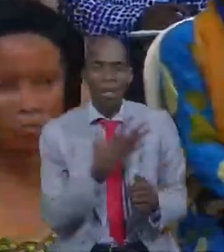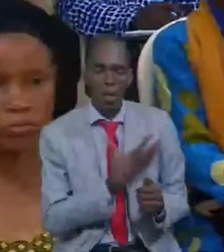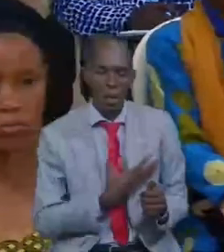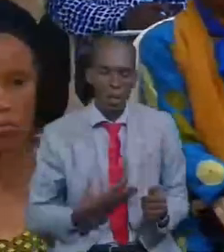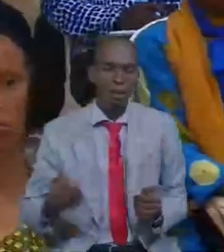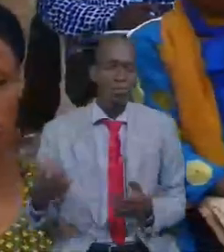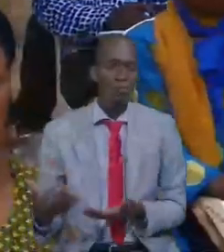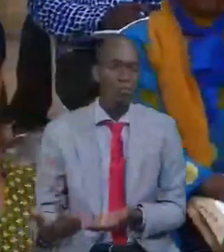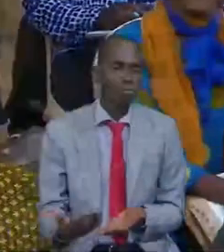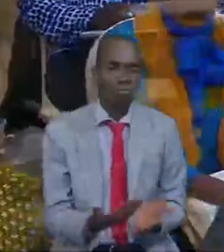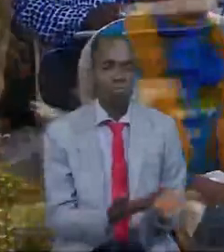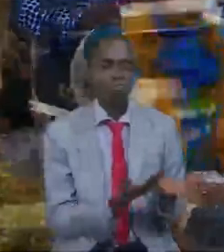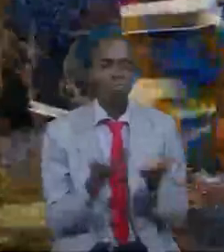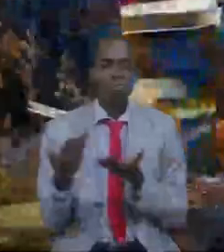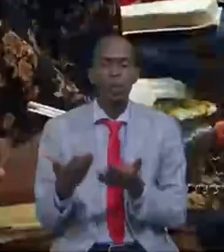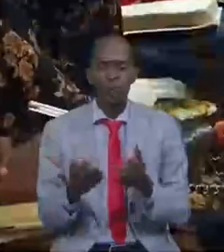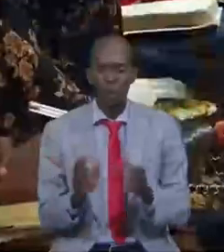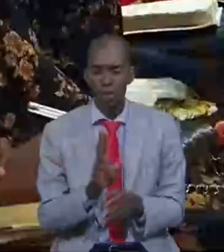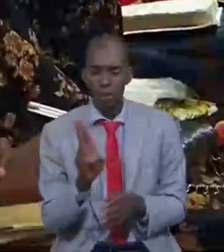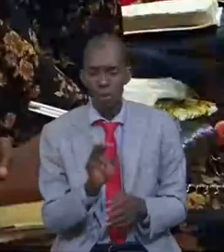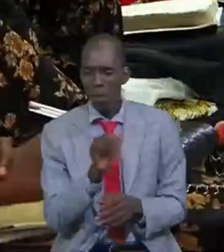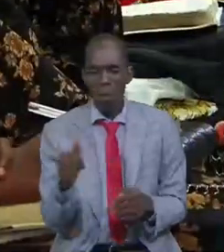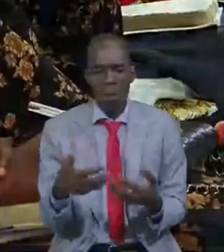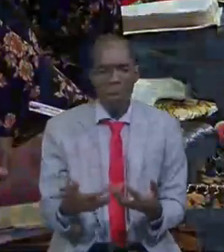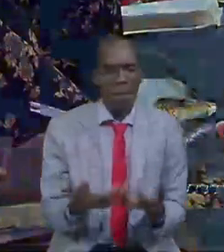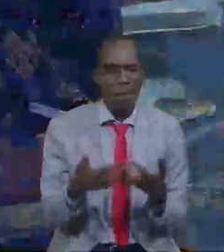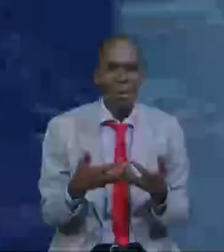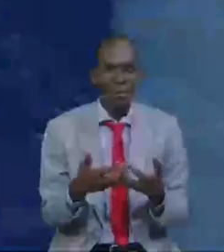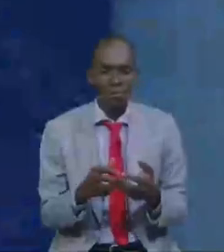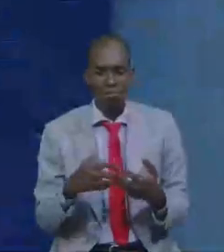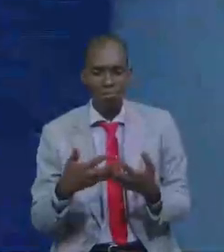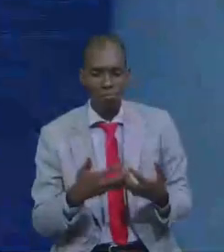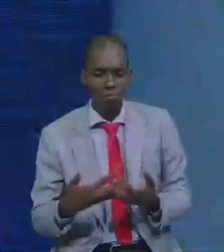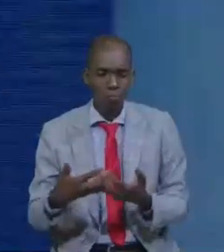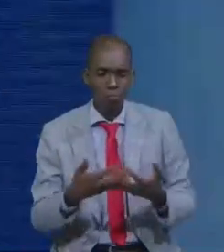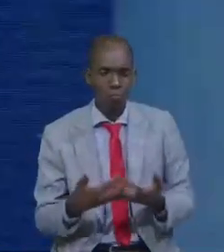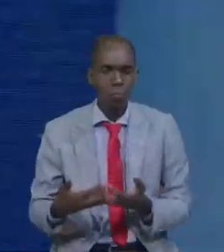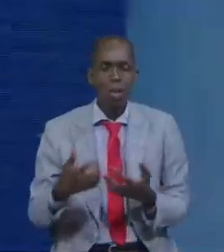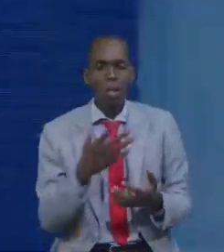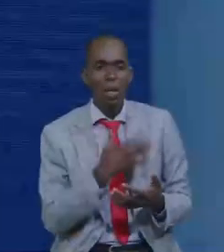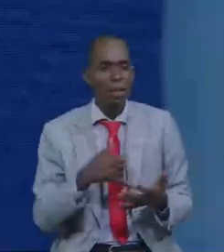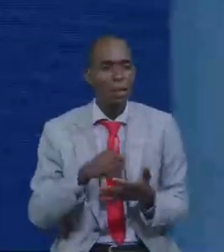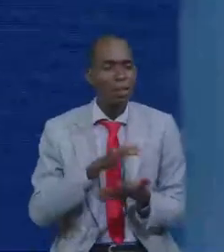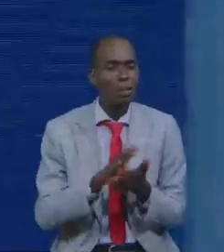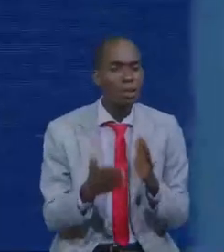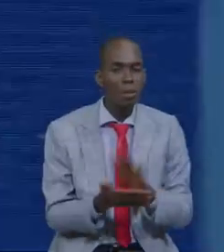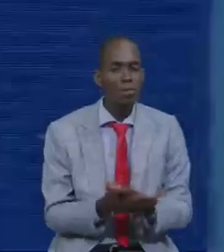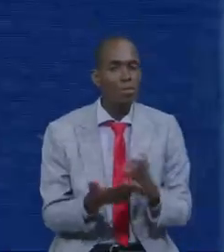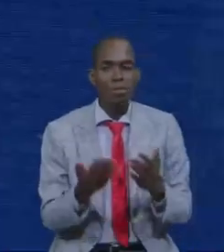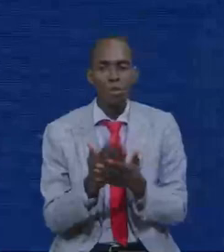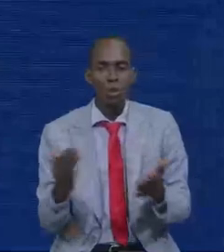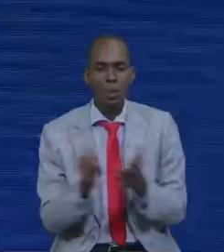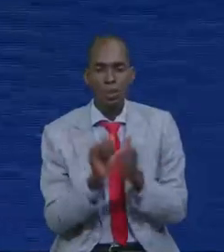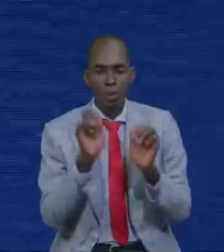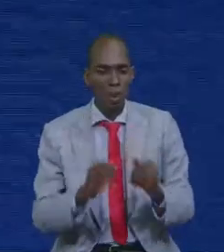Il les fait passer par une machine. Et ces bouts de papier sont utilisables. Et ils sont vendables. Ces